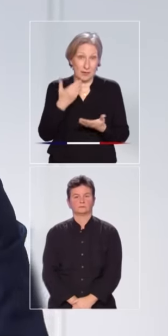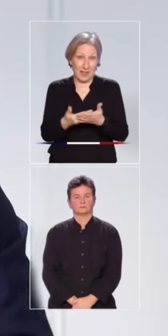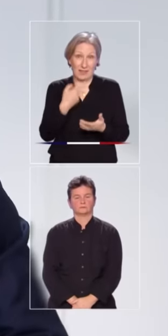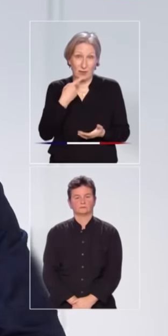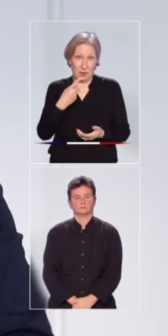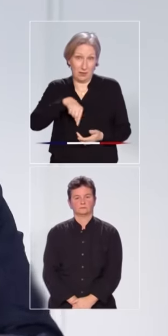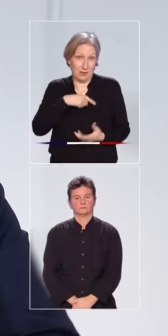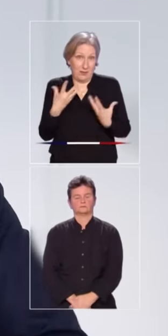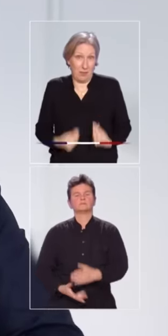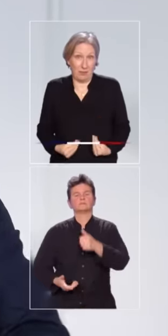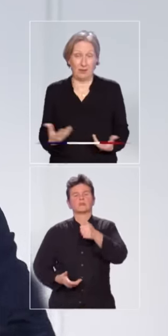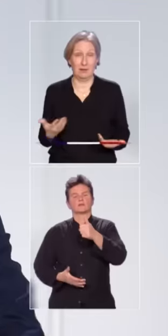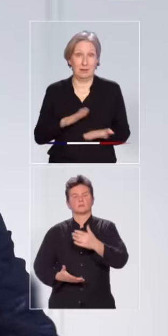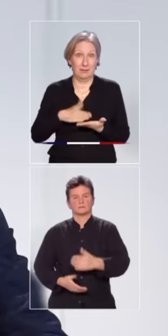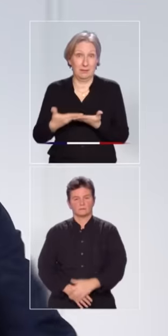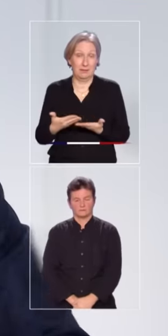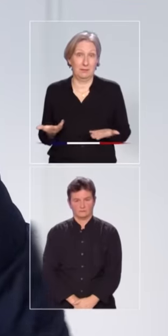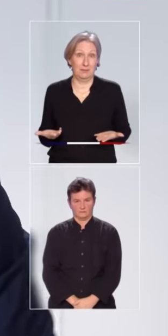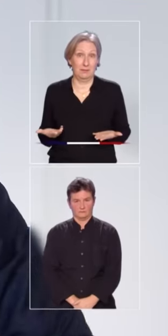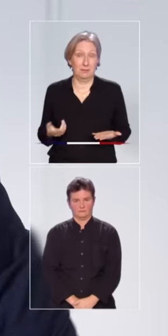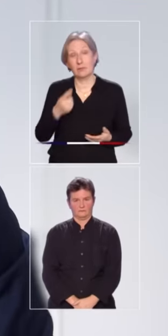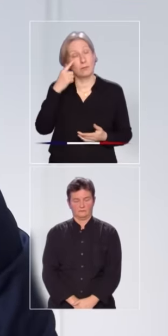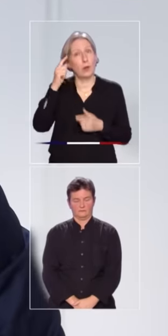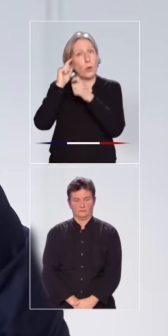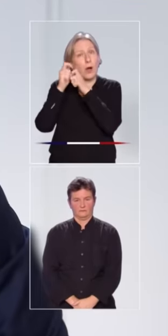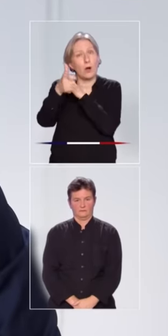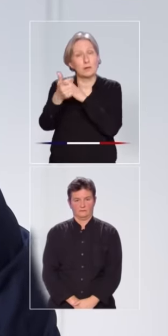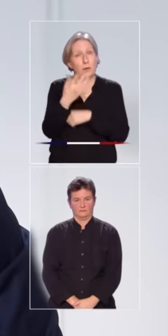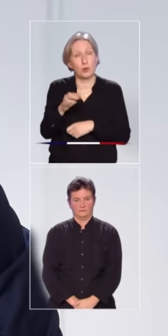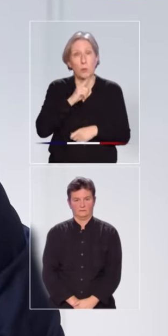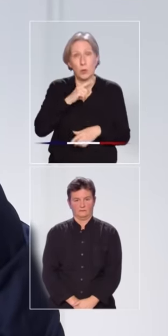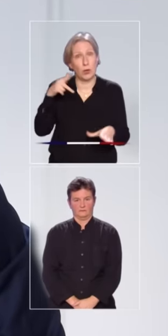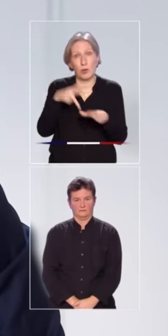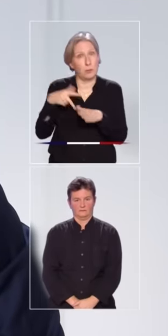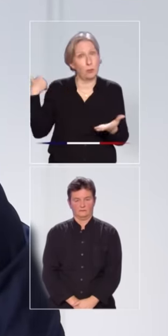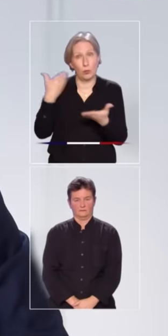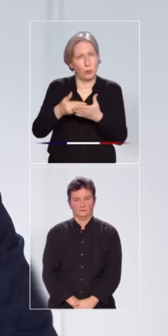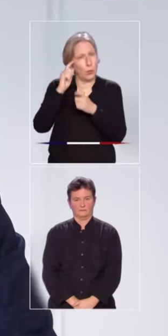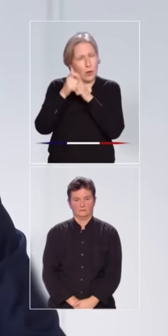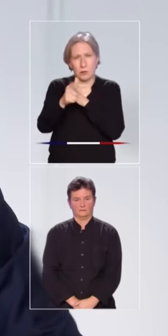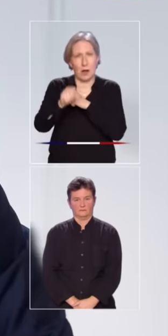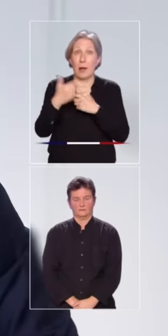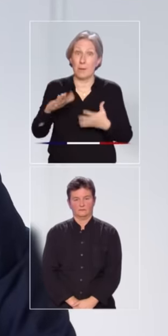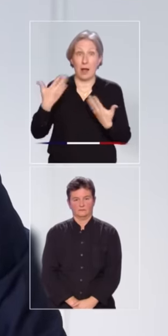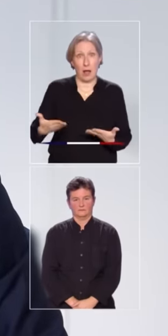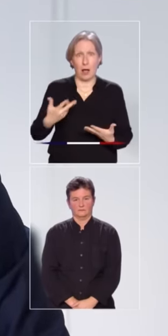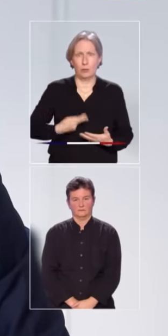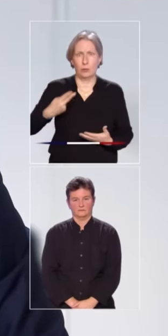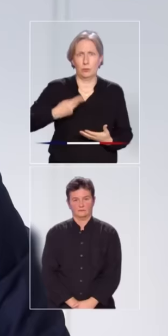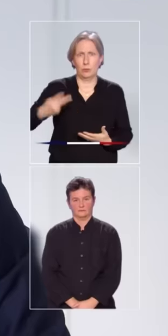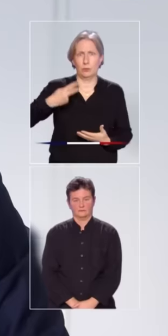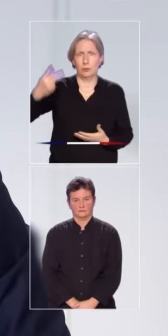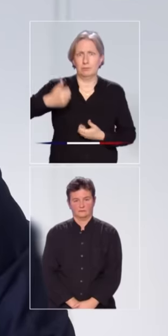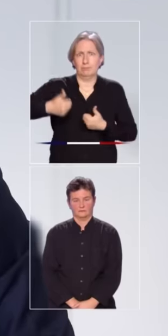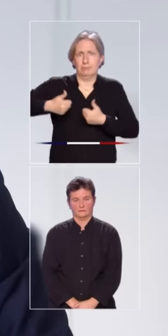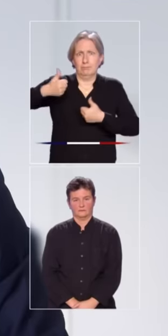Donc, vous dites que la Russie... il y a une grande cohérence dans la position de la France depuis le début. Simplement, il y a une escalade de la part de